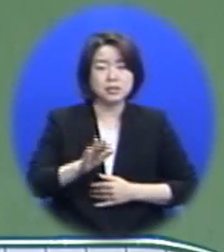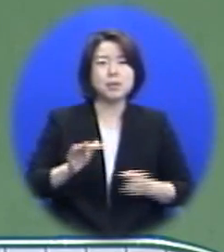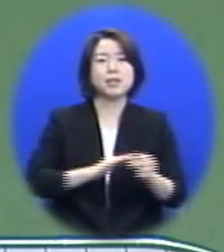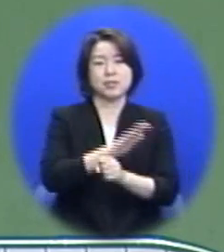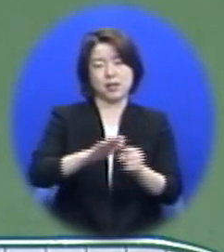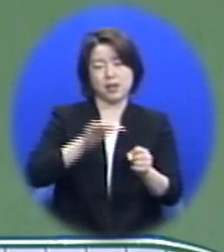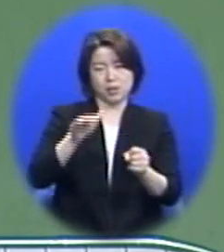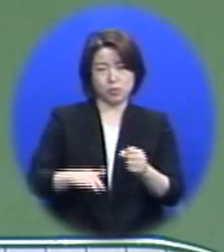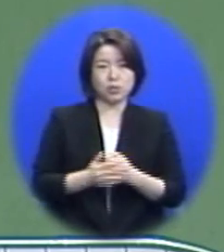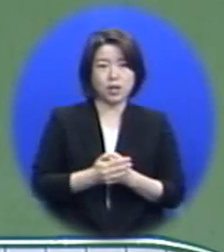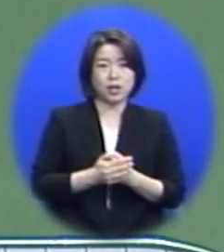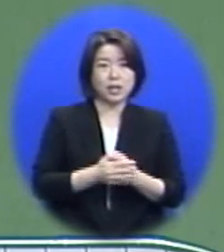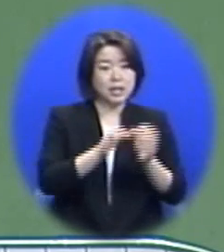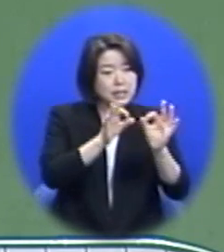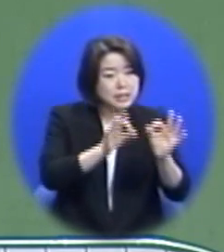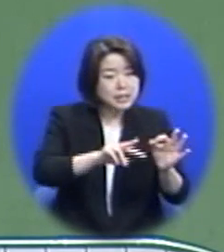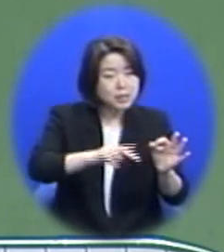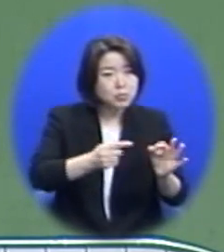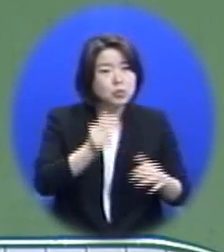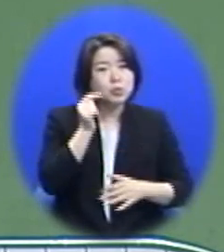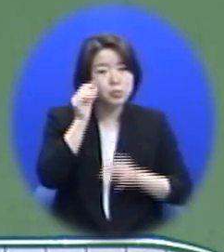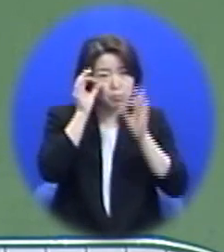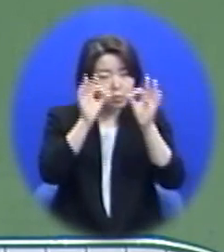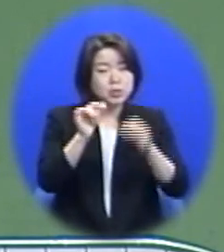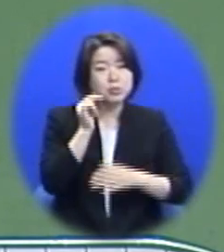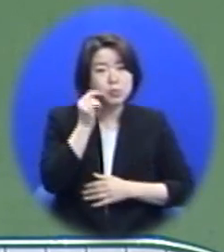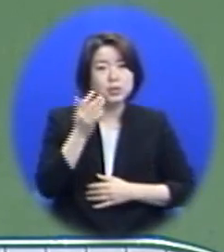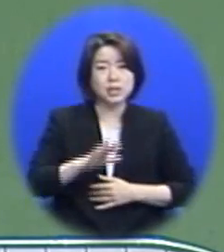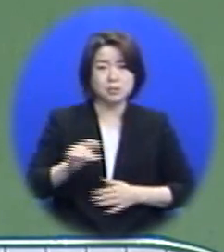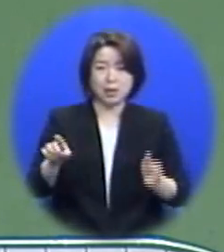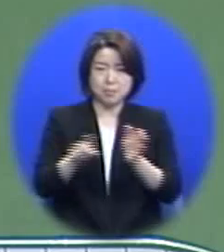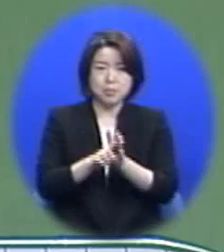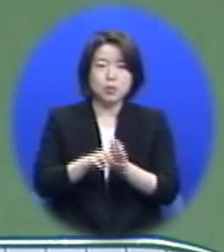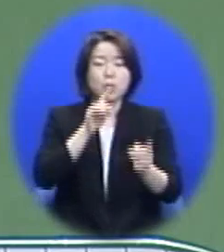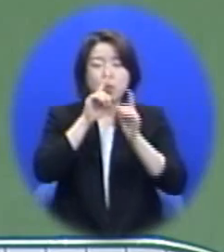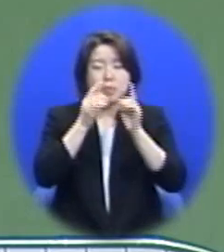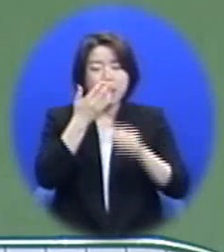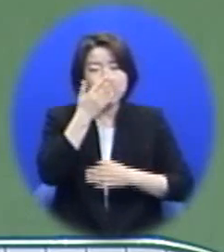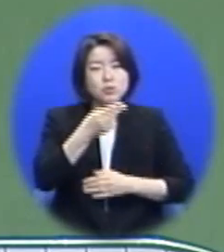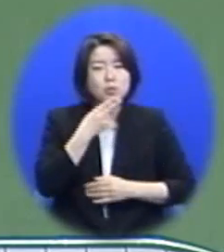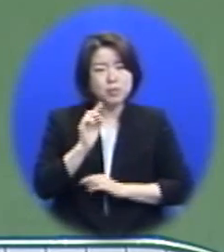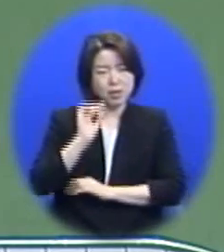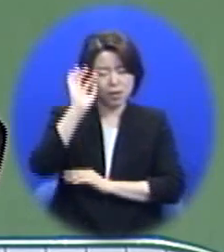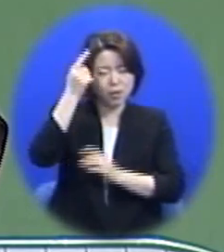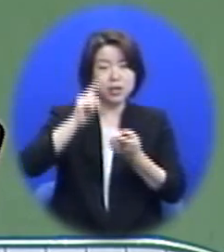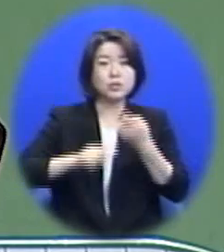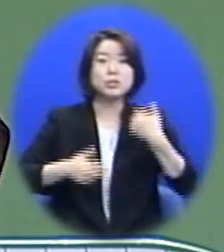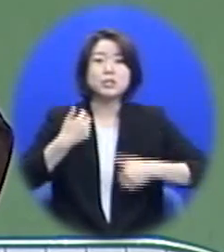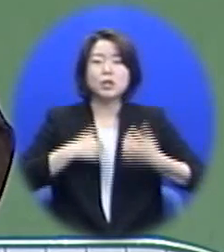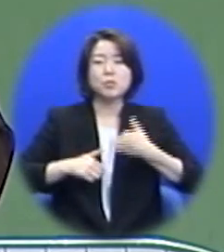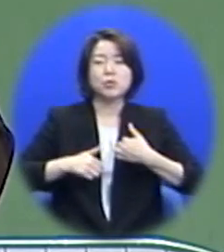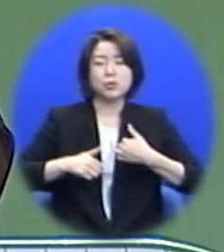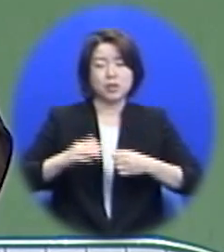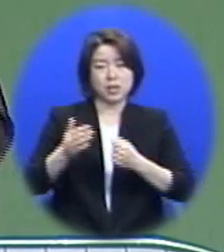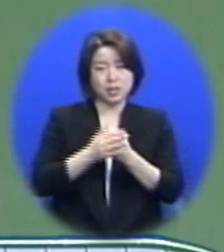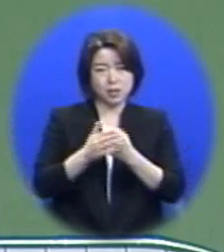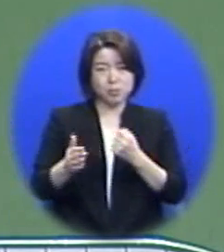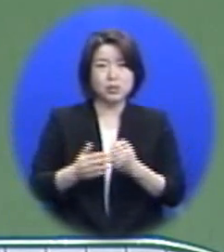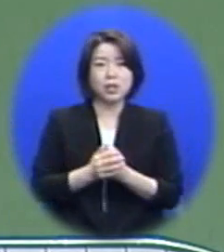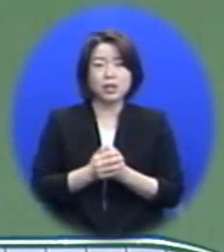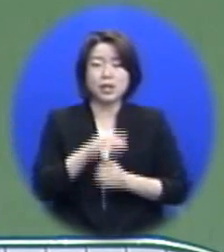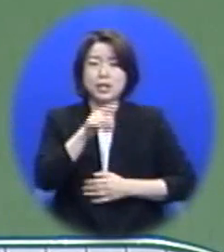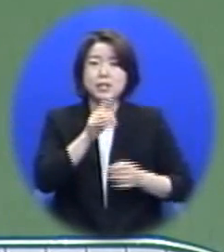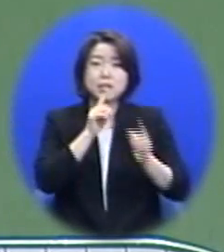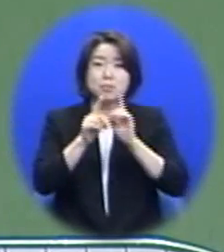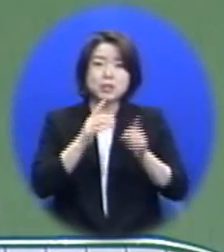이제도 보지 못하나 믿고 말할 수 없는 영광스러운 즐거움으로 기뻐하니이